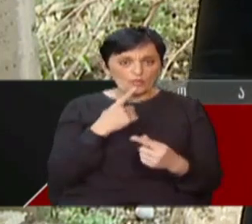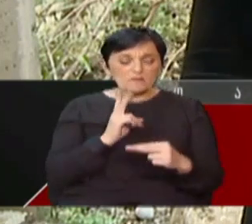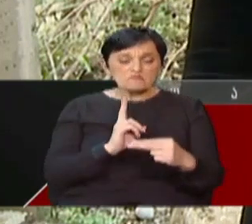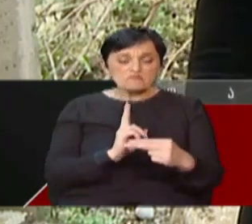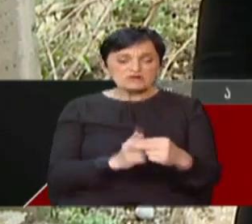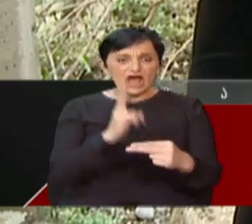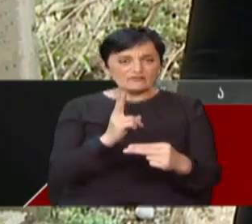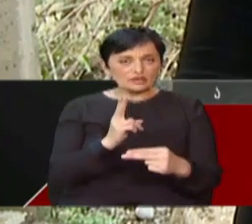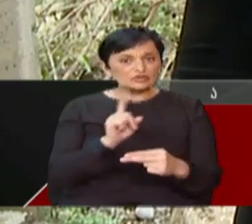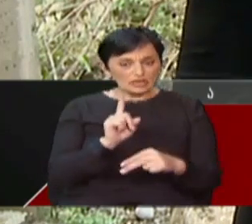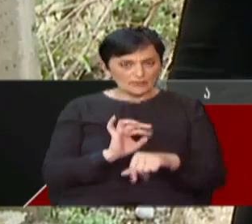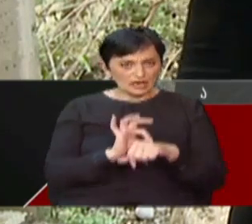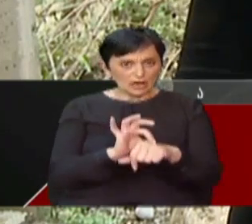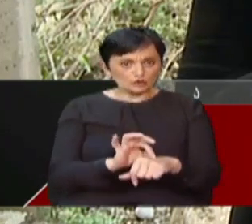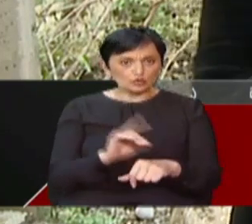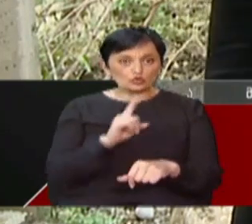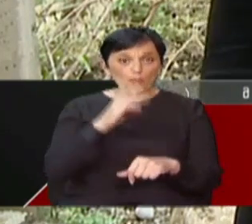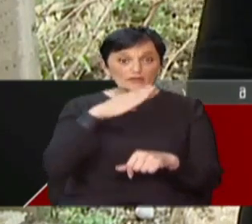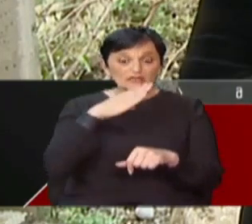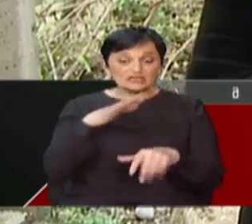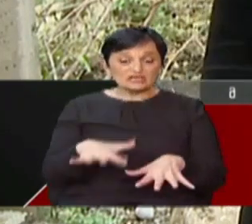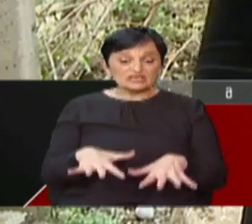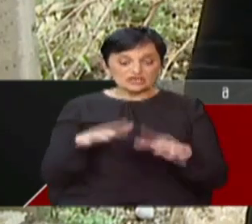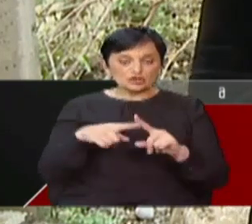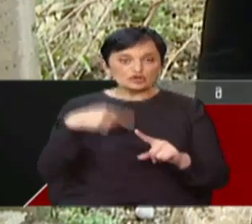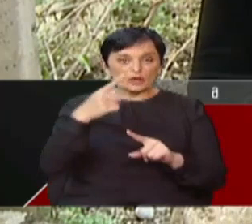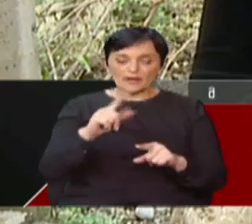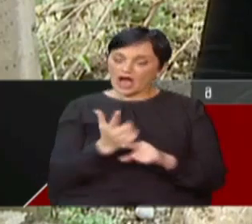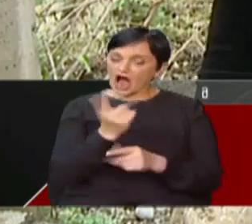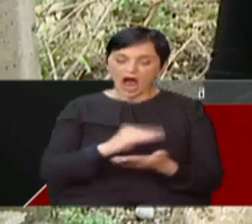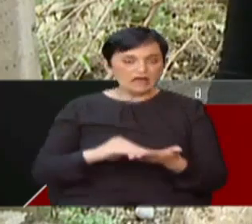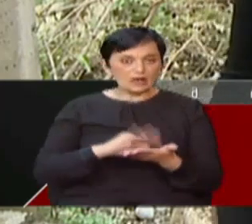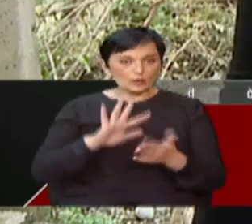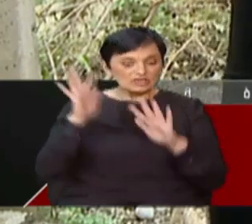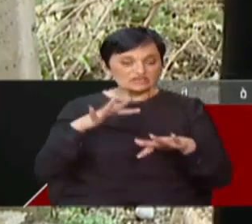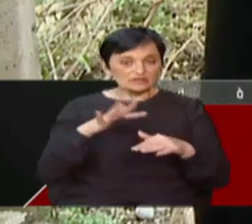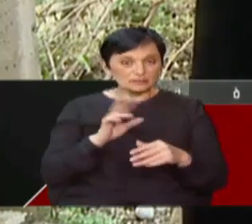პრევენციული ზომები თუ გატარდა, რომ უხვი ნალექის შემთხვევაში არ განმეორდება იგივე?